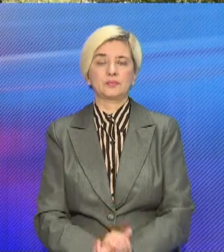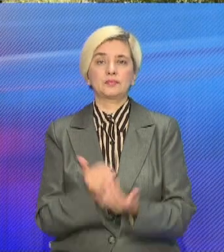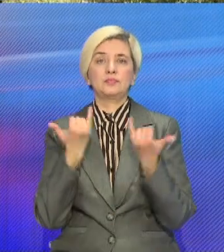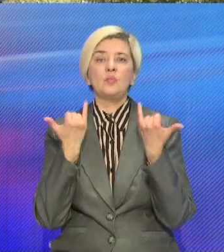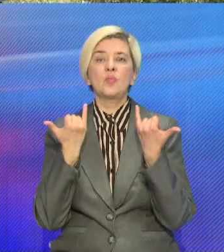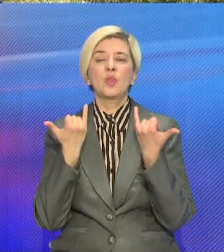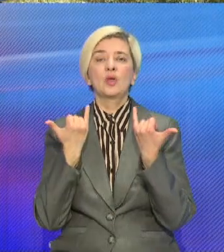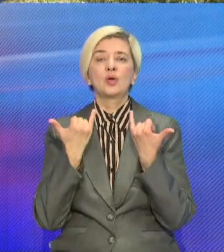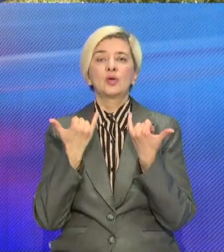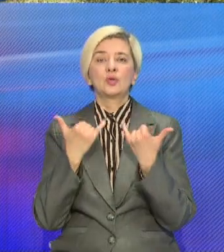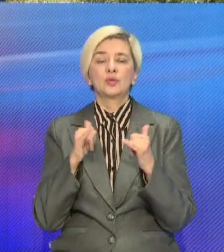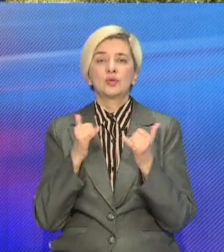Цудоўнае вераснёўскае надвор'е спрыяла актыўнасцям. Урачыстае адкрыццё і старт. Для шасці каманд былі распрацаваны спартыўныя заданні